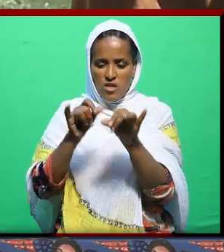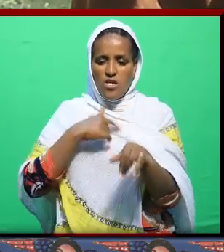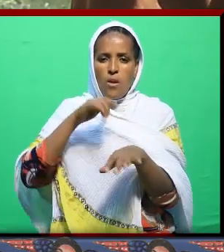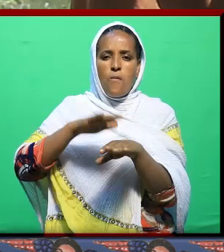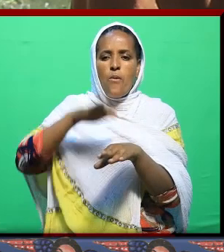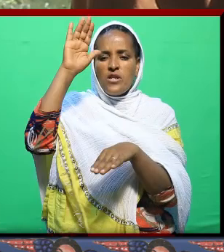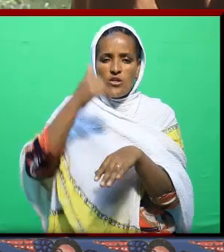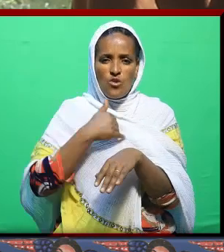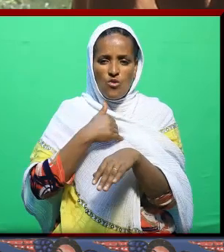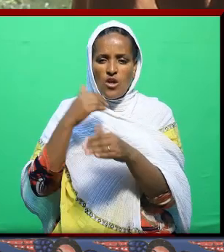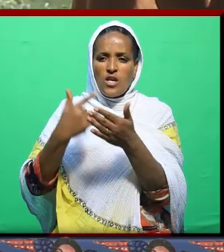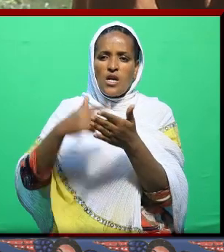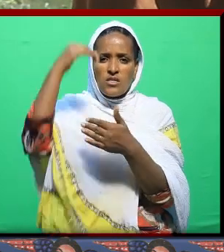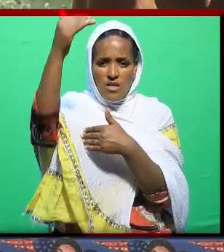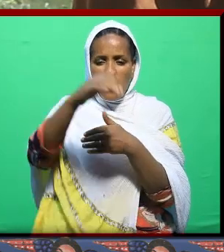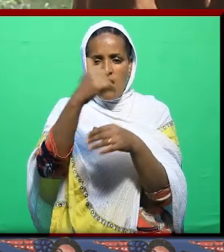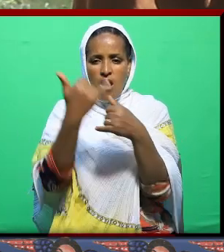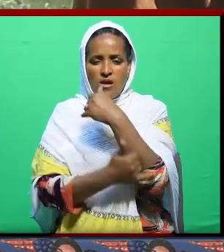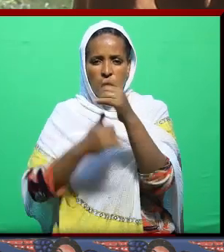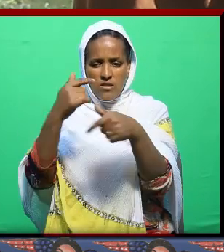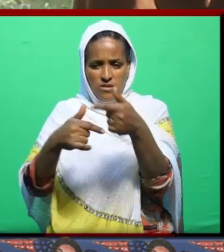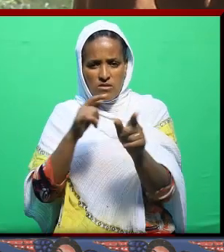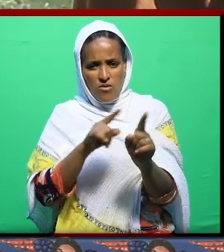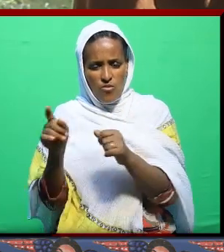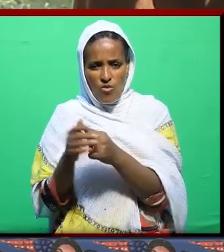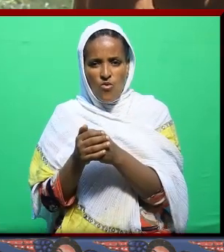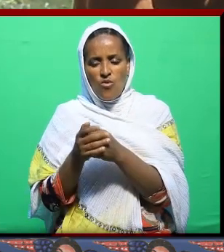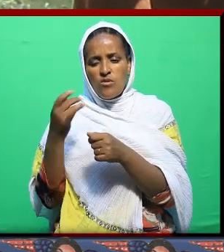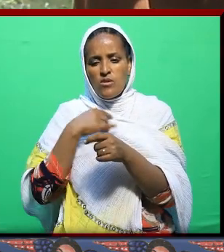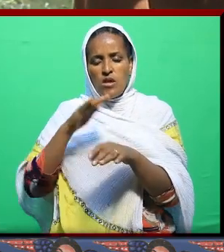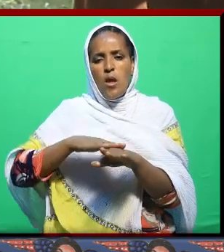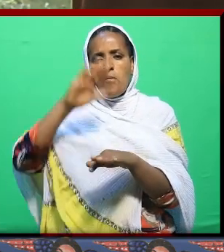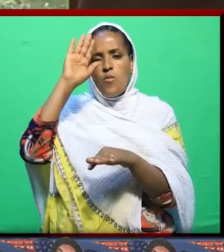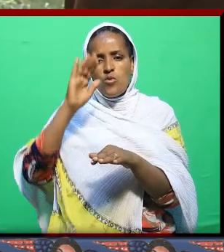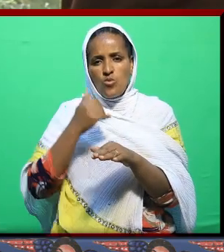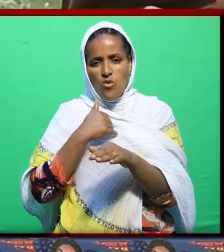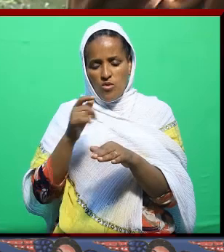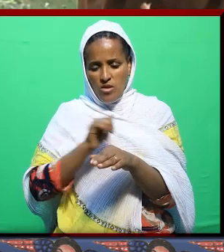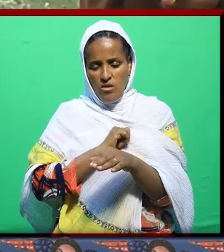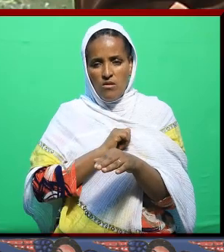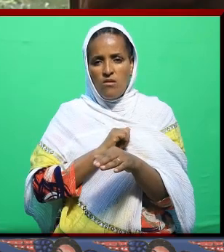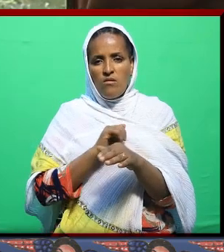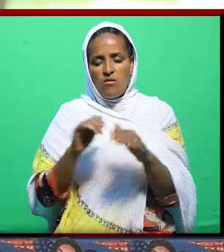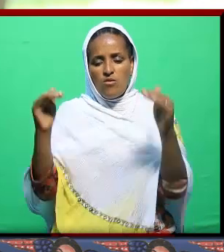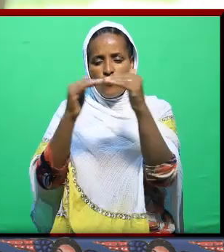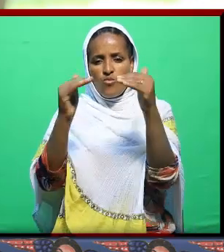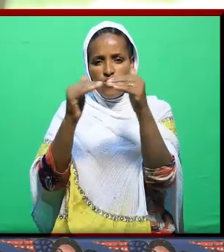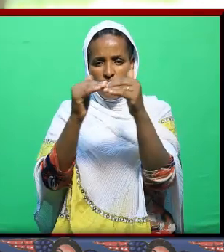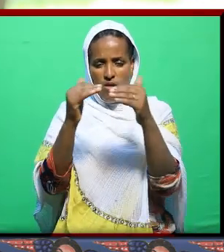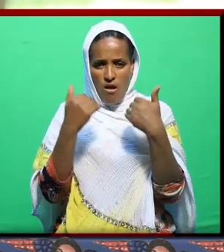እንተካከላቸው አሉ እንበልጣቸውም አሉ አሉ እልፍ ብለህስ አሉ ከዚህ ያለፈ ስትልስ አሉ አይ የሚበልጡኝ አሉ